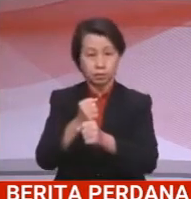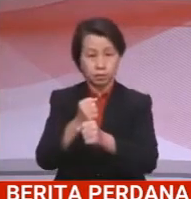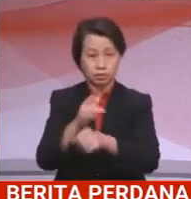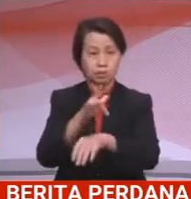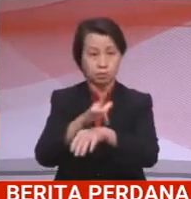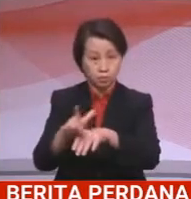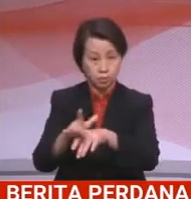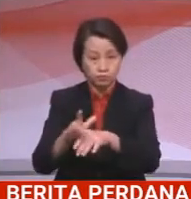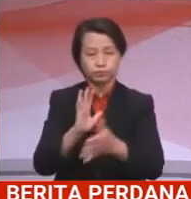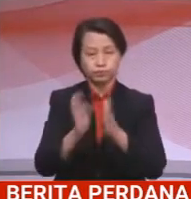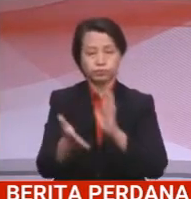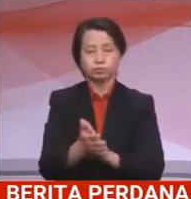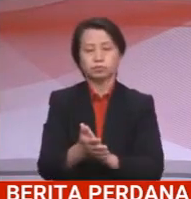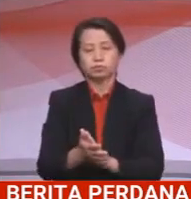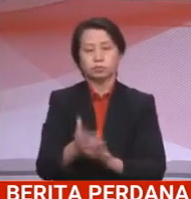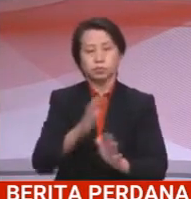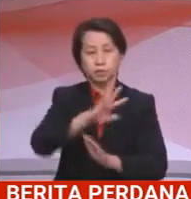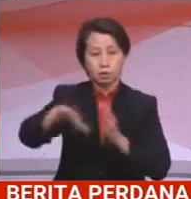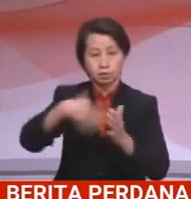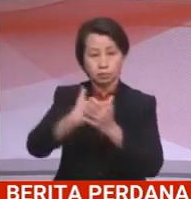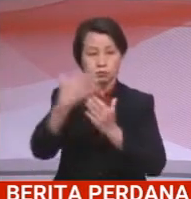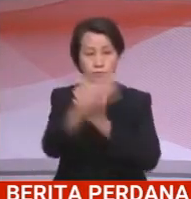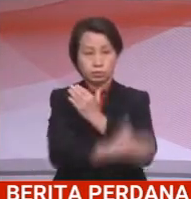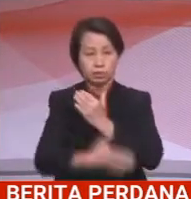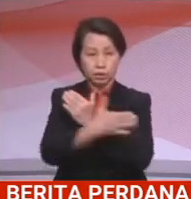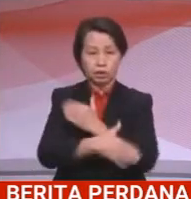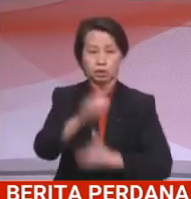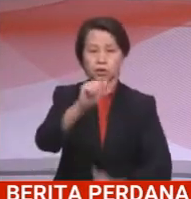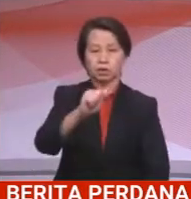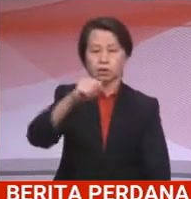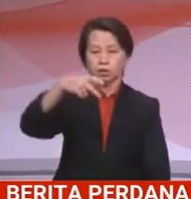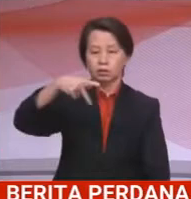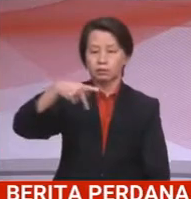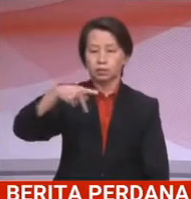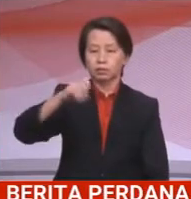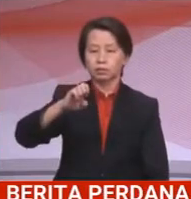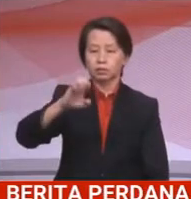dalam keadaan semikian, semua negara di APEC memandang bahawa